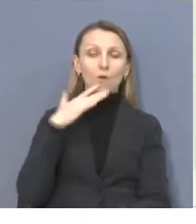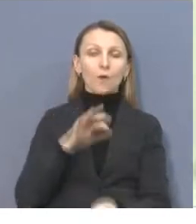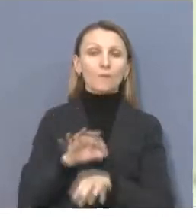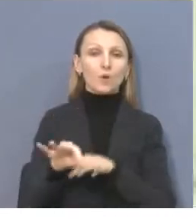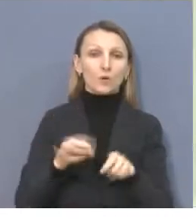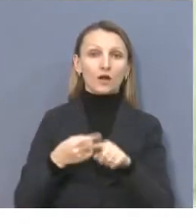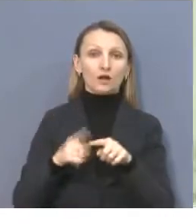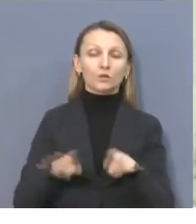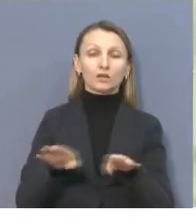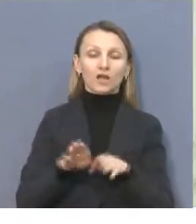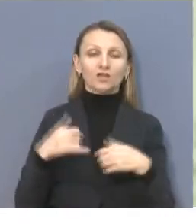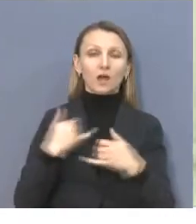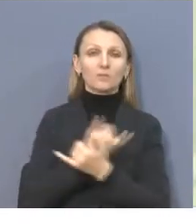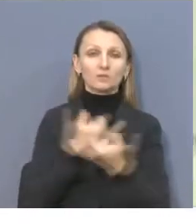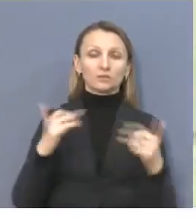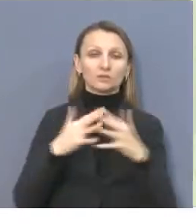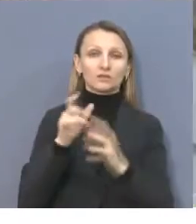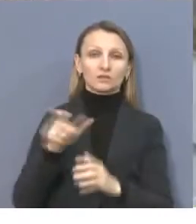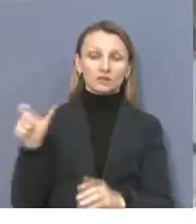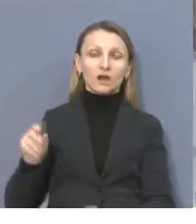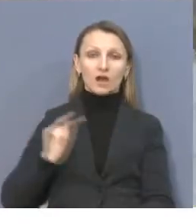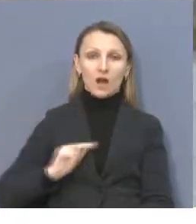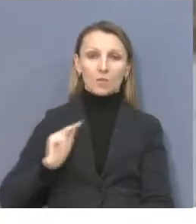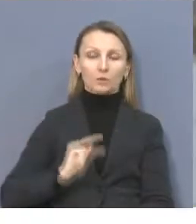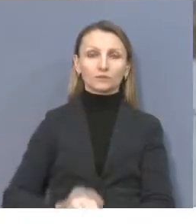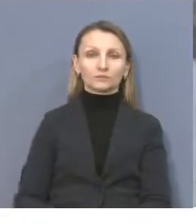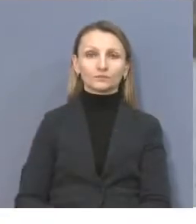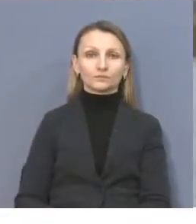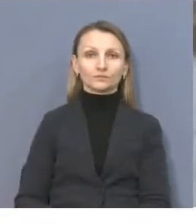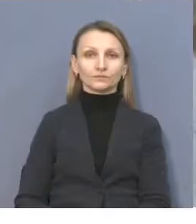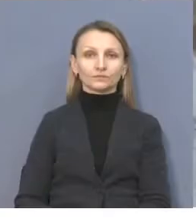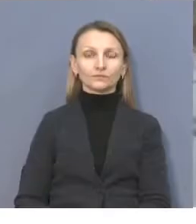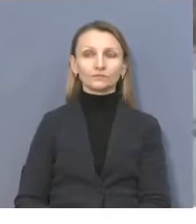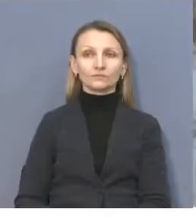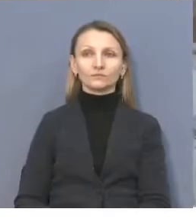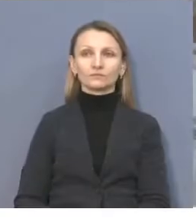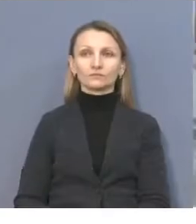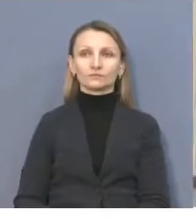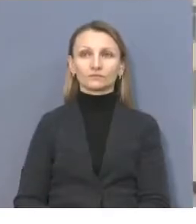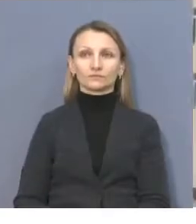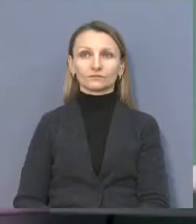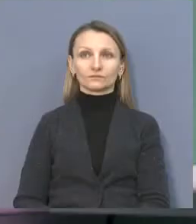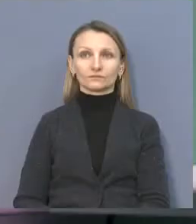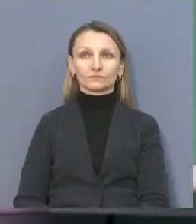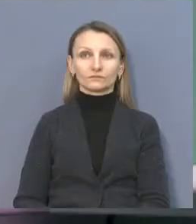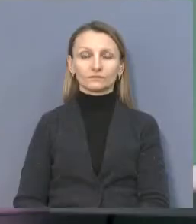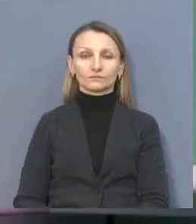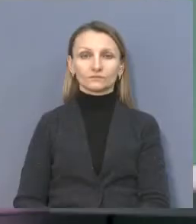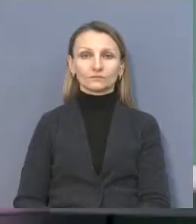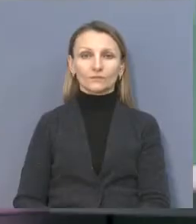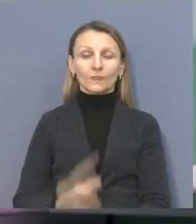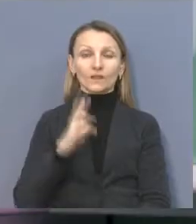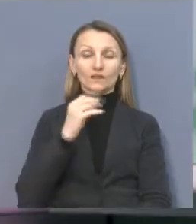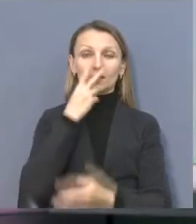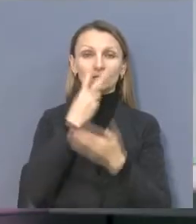которые также обеспечивают сельских граждан работой абы каким big должен смогу палма садвакасов как шаг вперёд несмотря